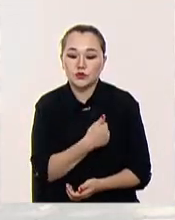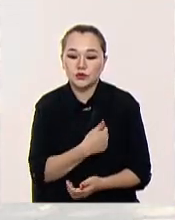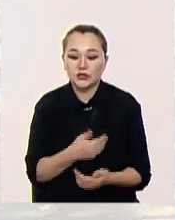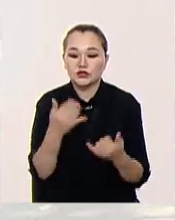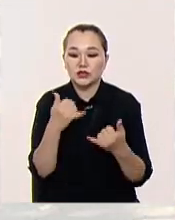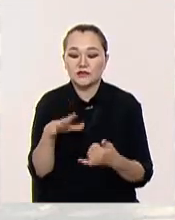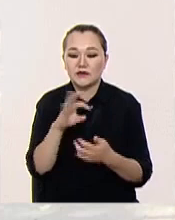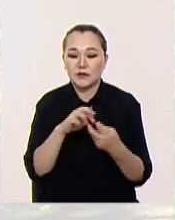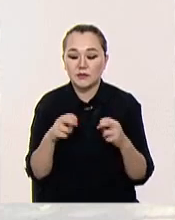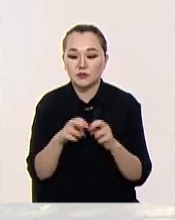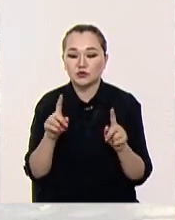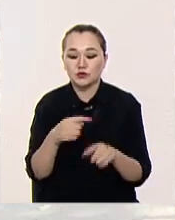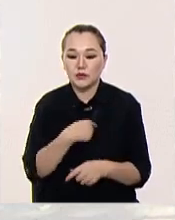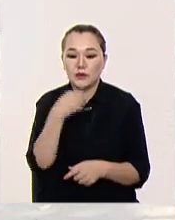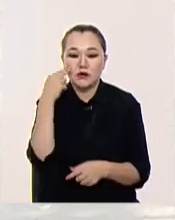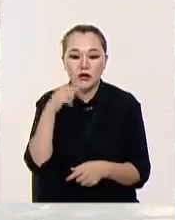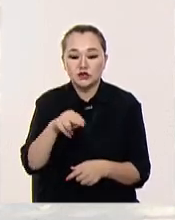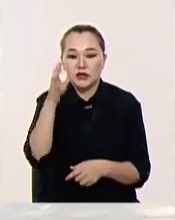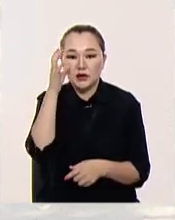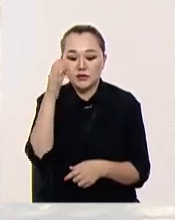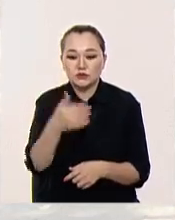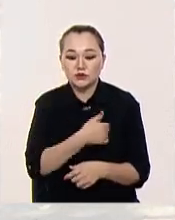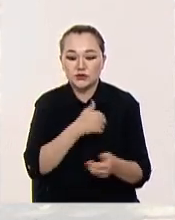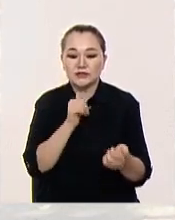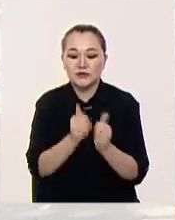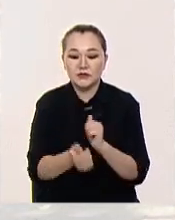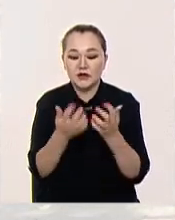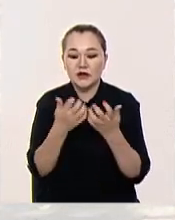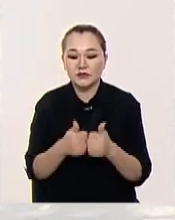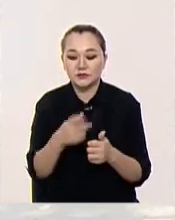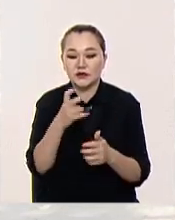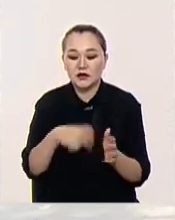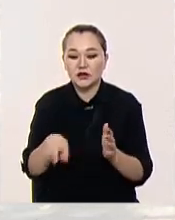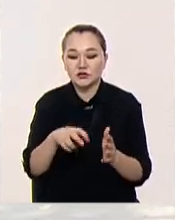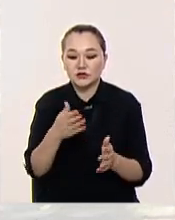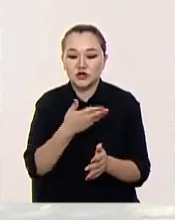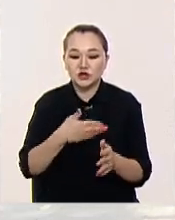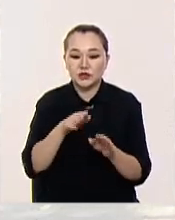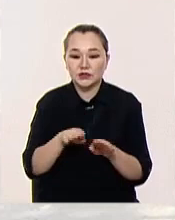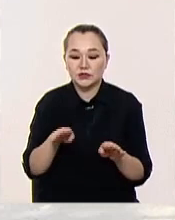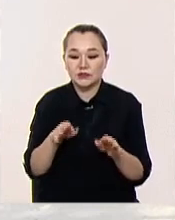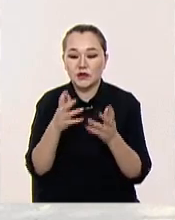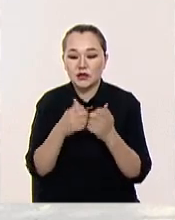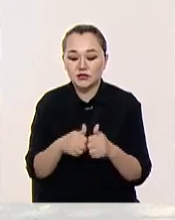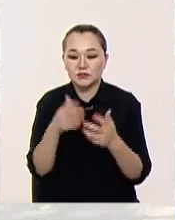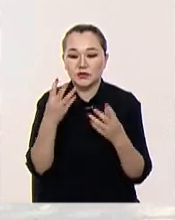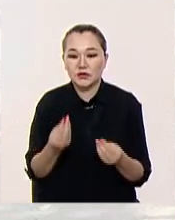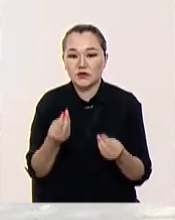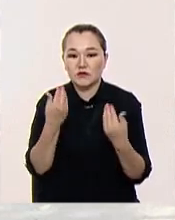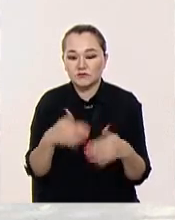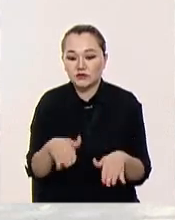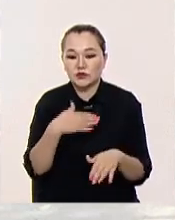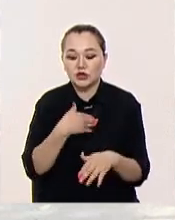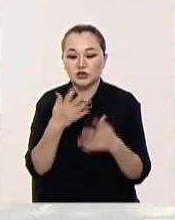Сейчас вся проблема в том, что нам качество образования пытаются заменить количеством нахождения наших детей в школе, количеством дней. Вот и все.